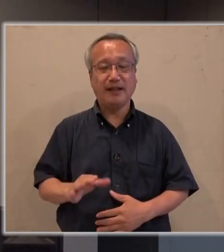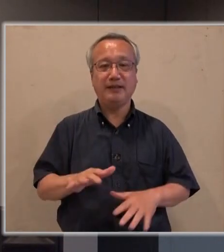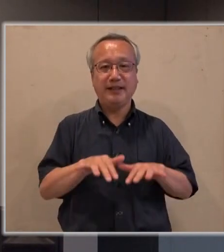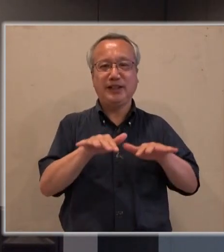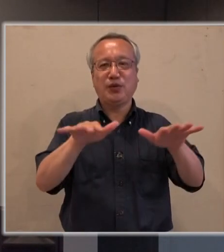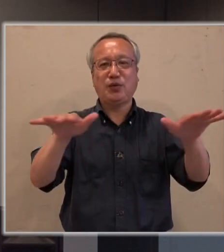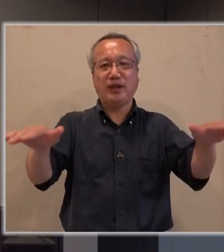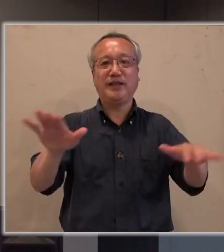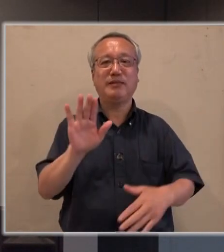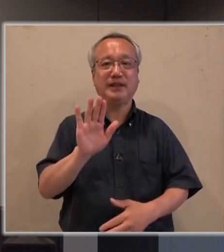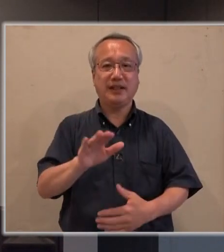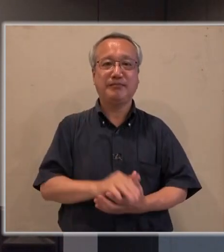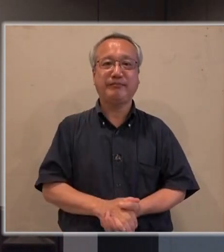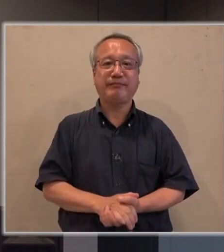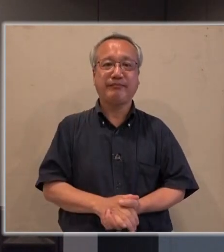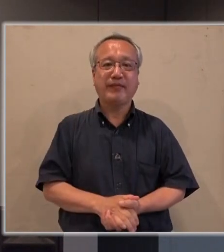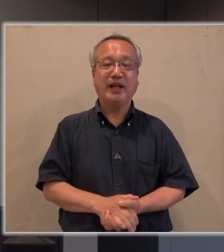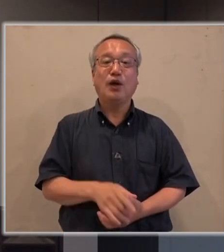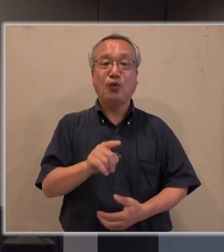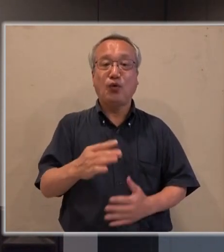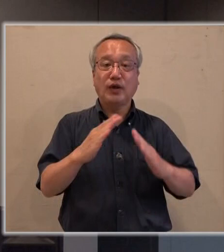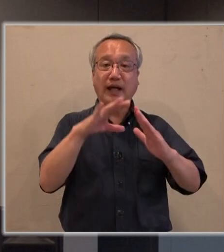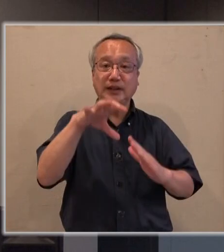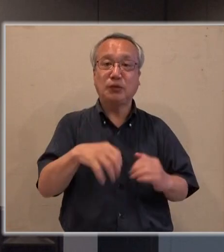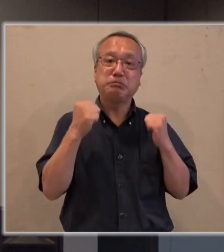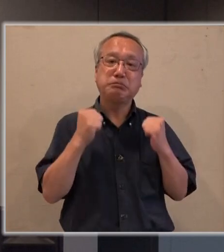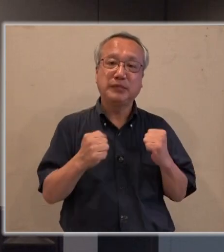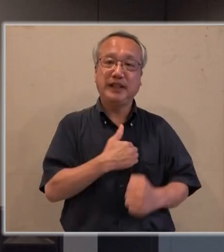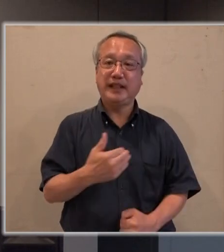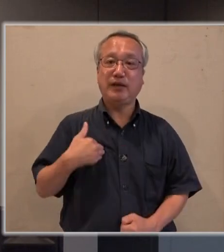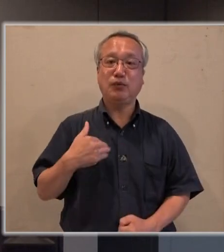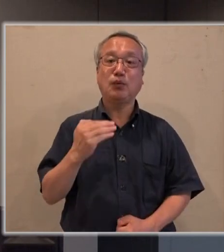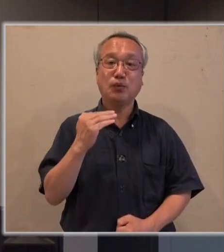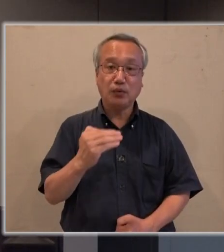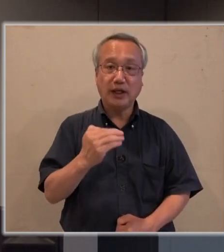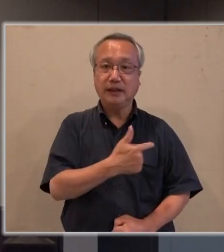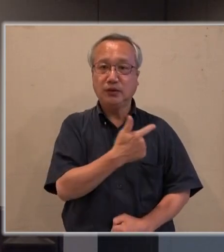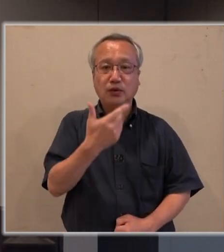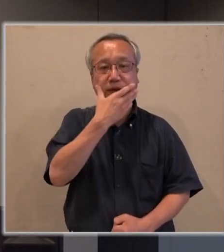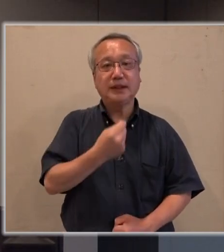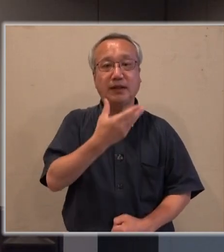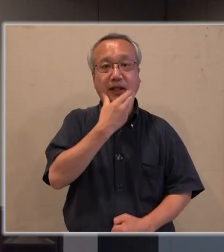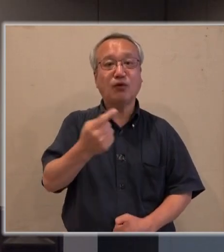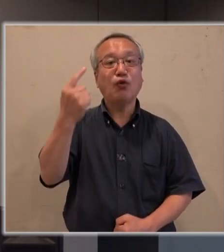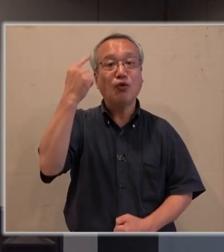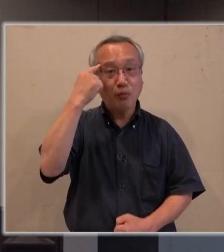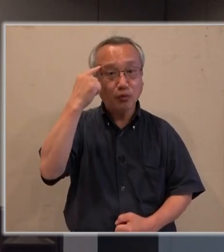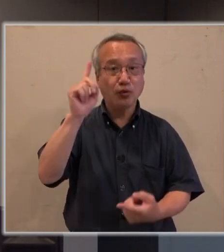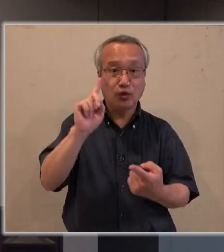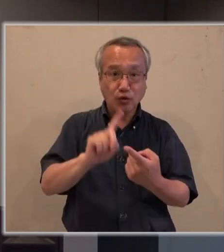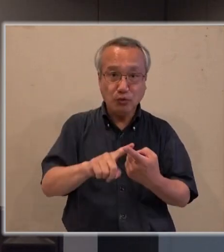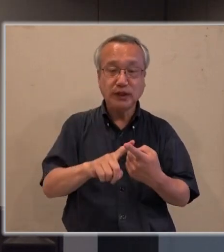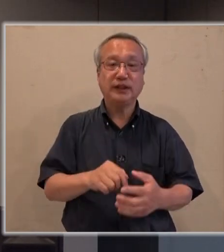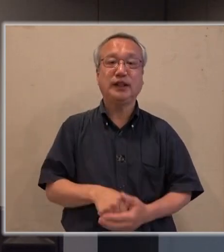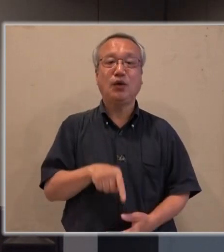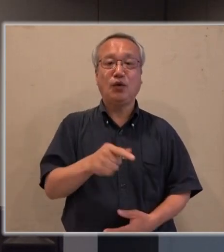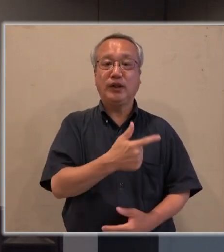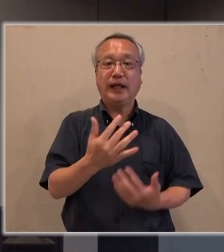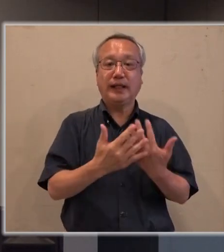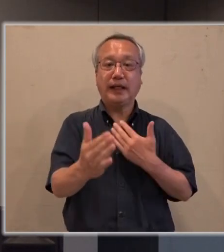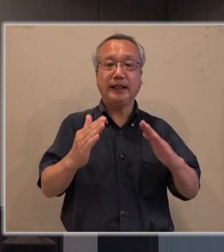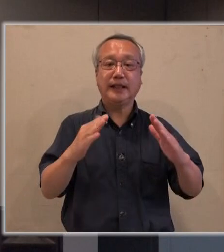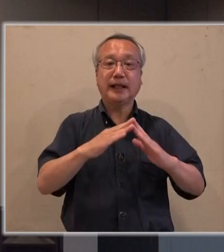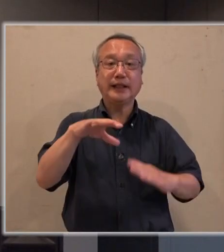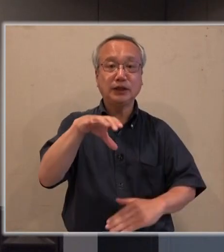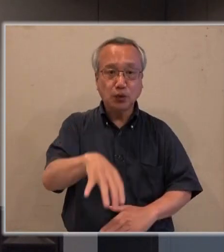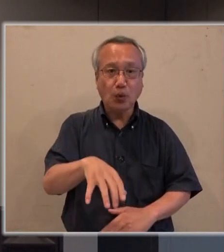がっていました。私はその会場に入れることがすごい幸せだなと思ったとともに、この大会会場っていう